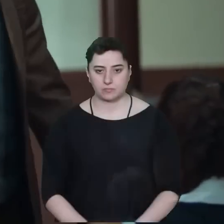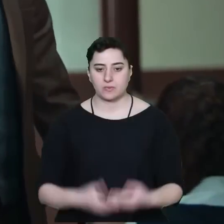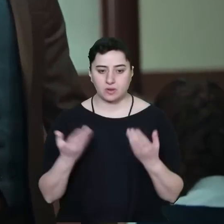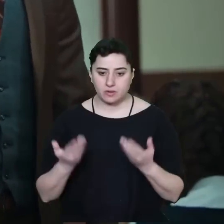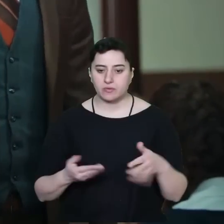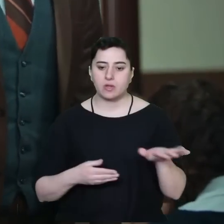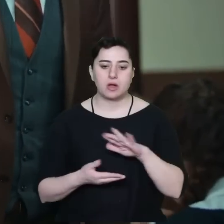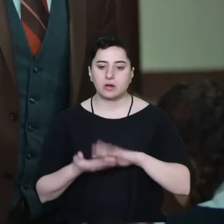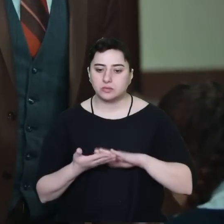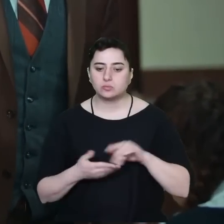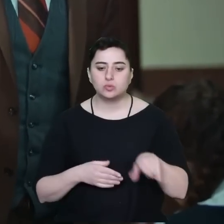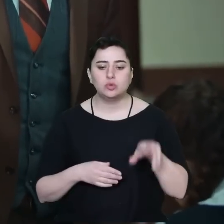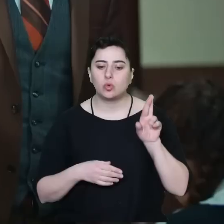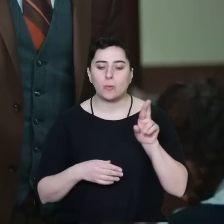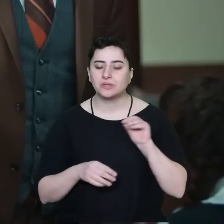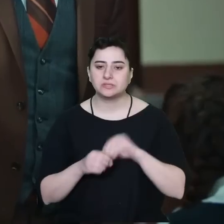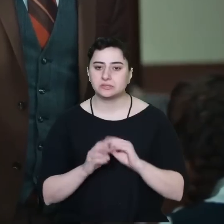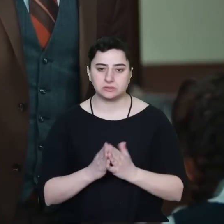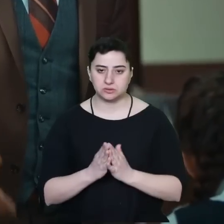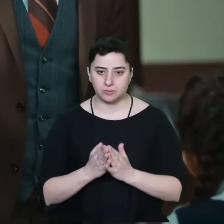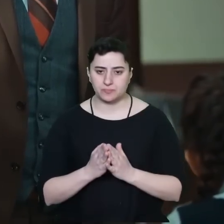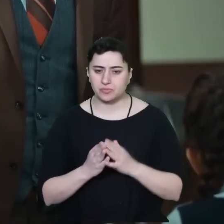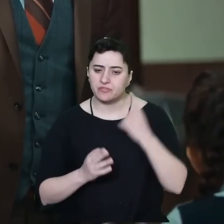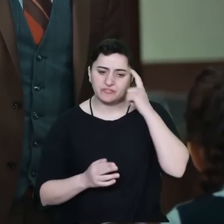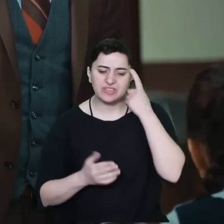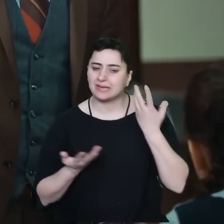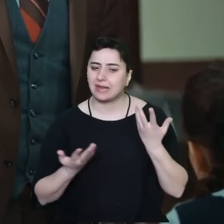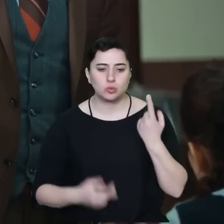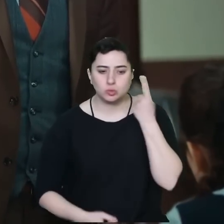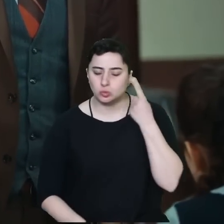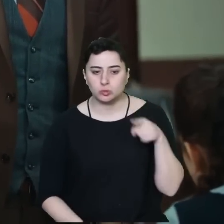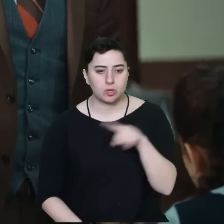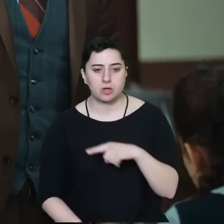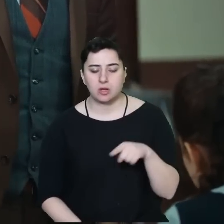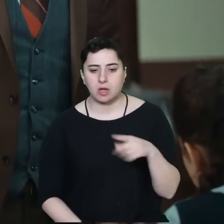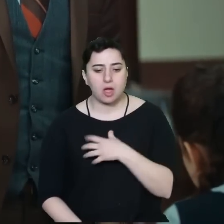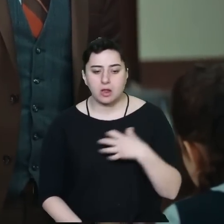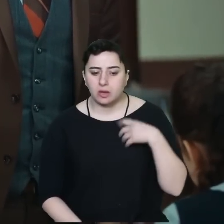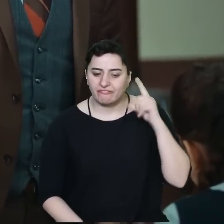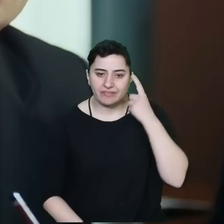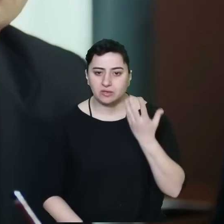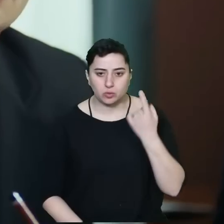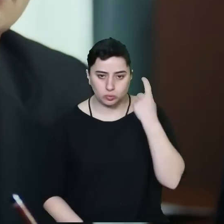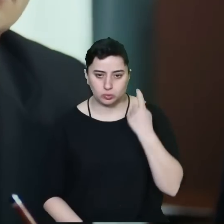Evet arkadaşlar, bu romandaki ana fikir neler olabilir? Bir düşünün bakalım.